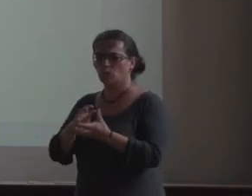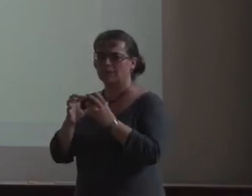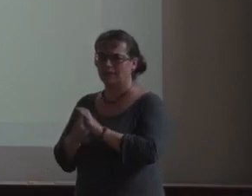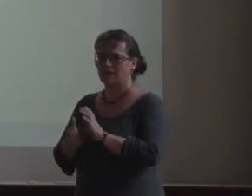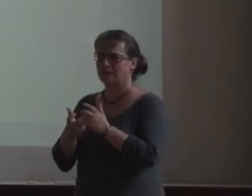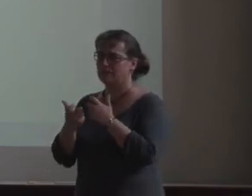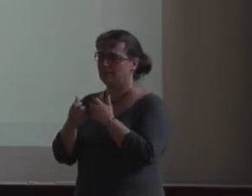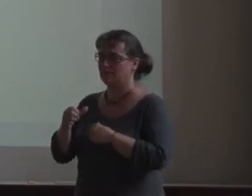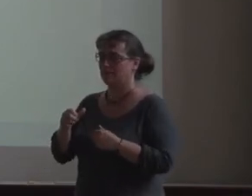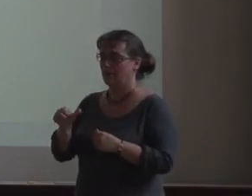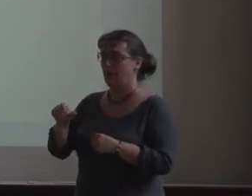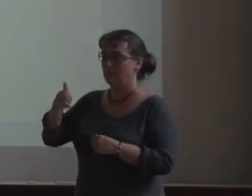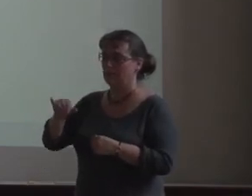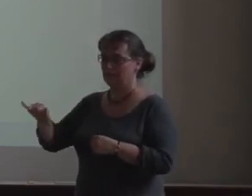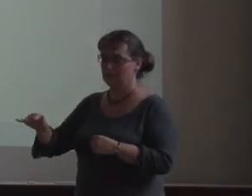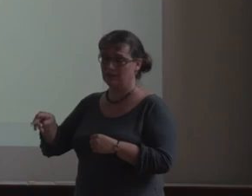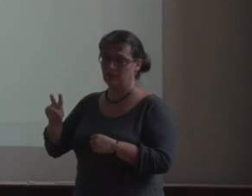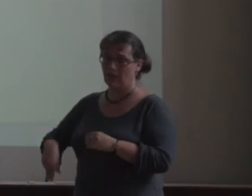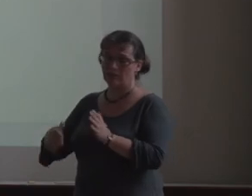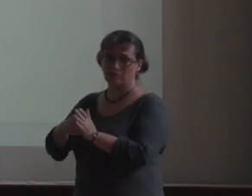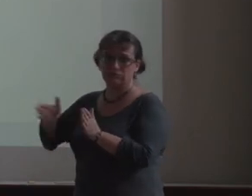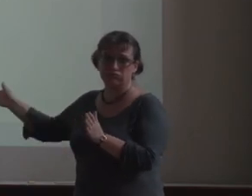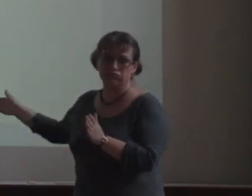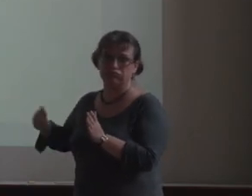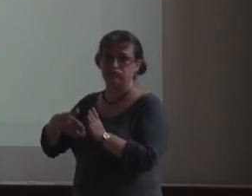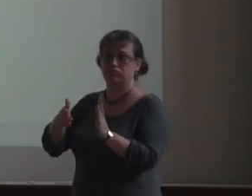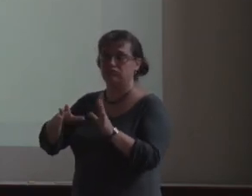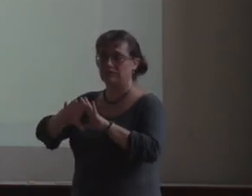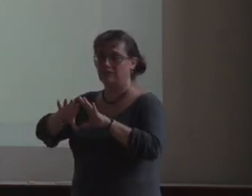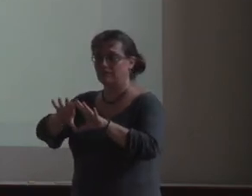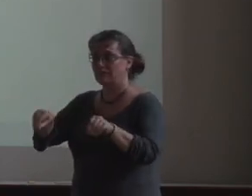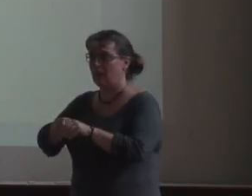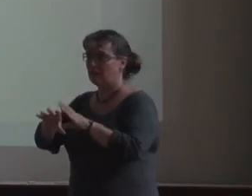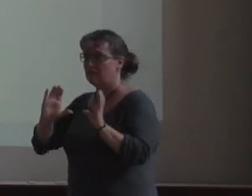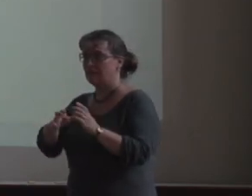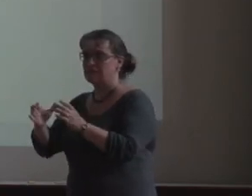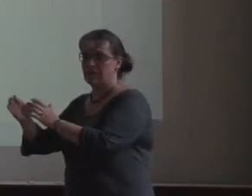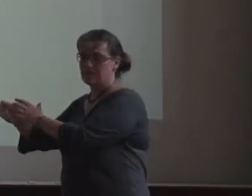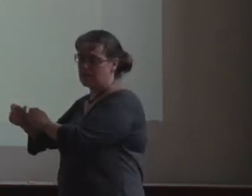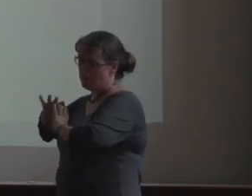L'API d'Async IO est vraiment très étendue, il y a plein de classes, plein d'objets un peu partout.